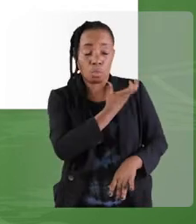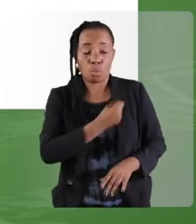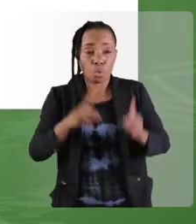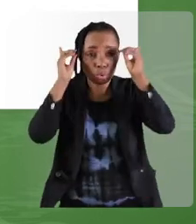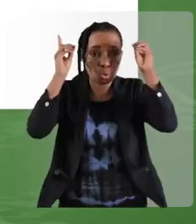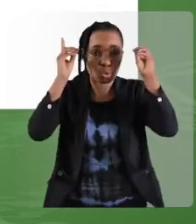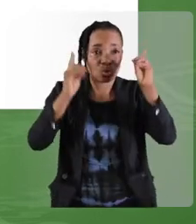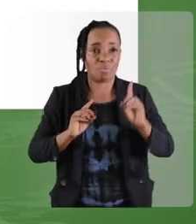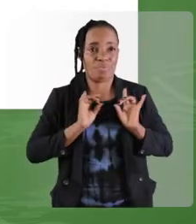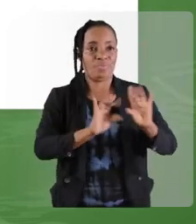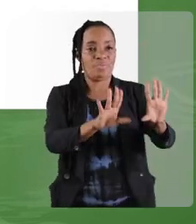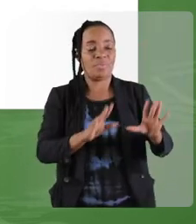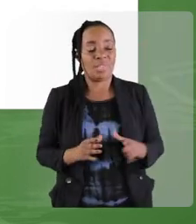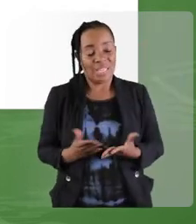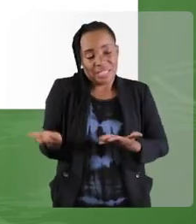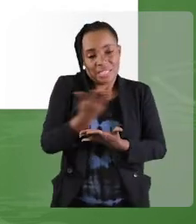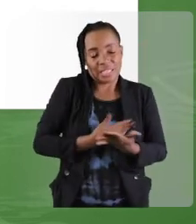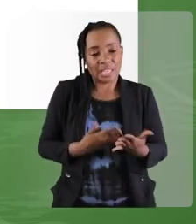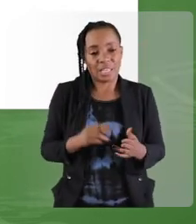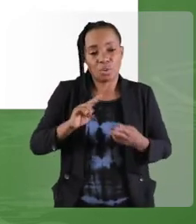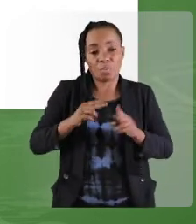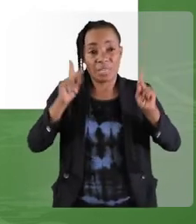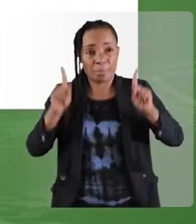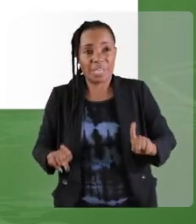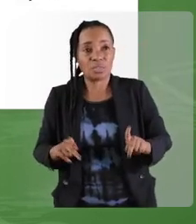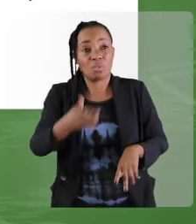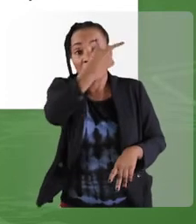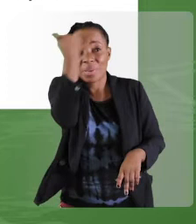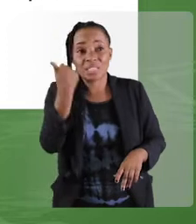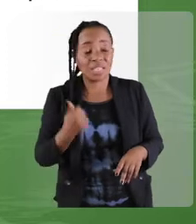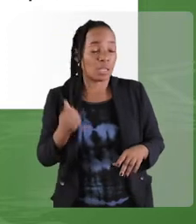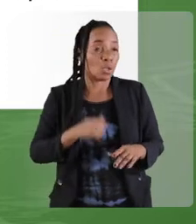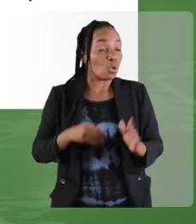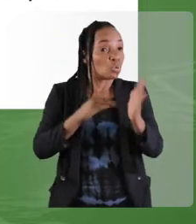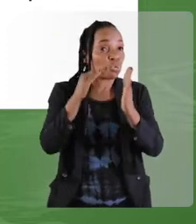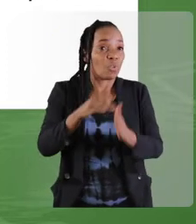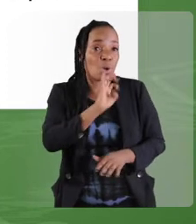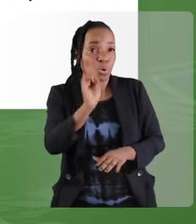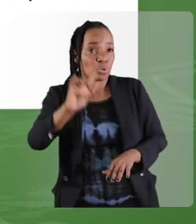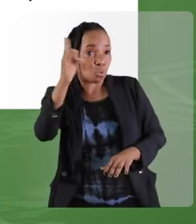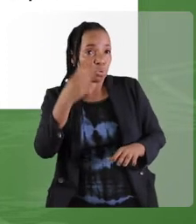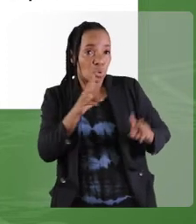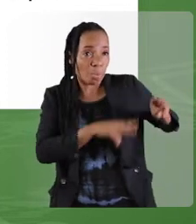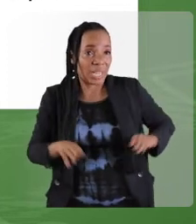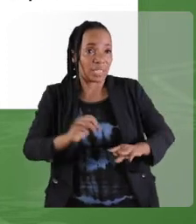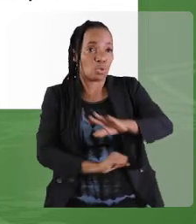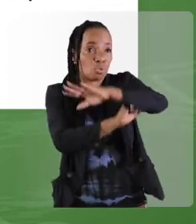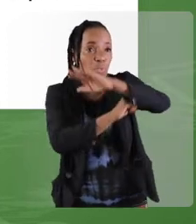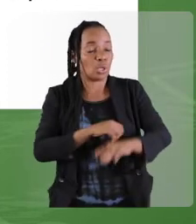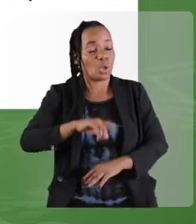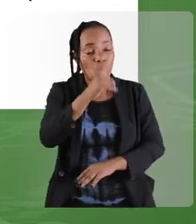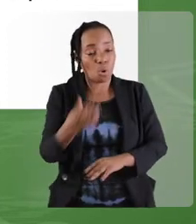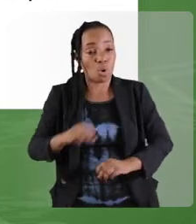doctrine fait horreur à un certain nombre de gens, car souvent, ils n'ont qu'une seule manière